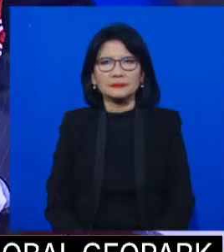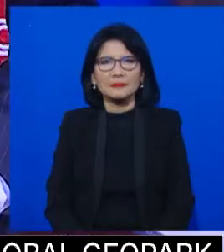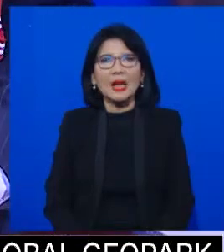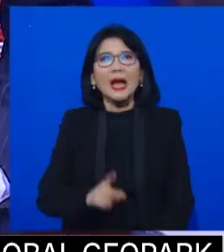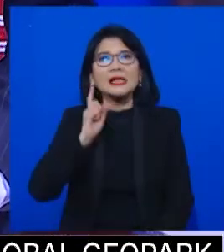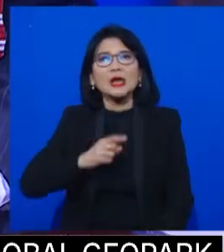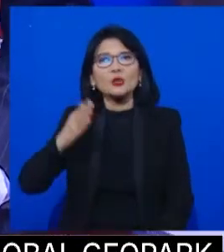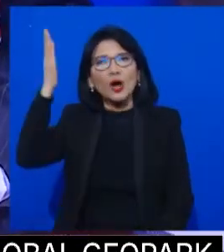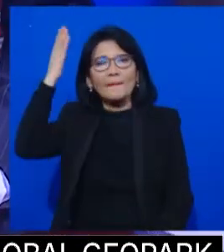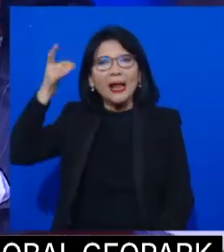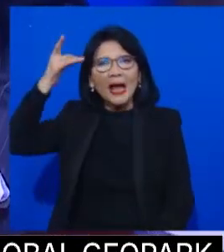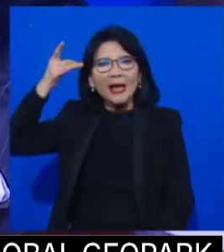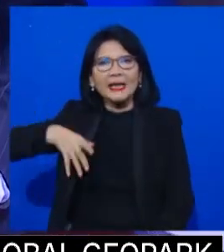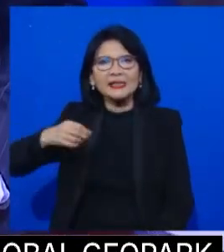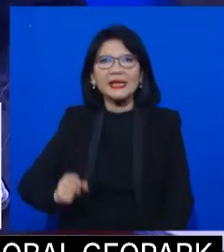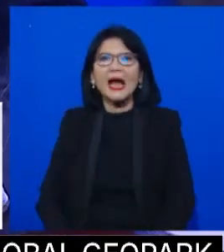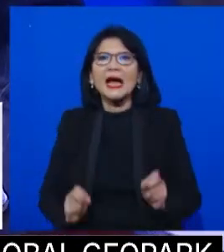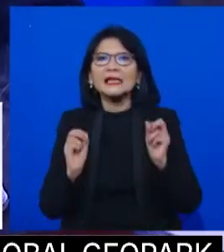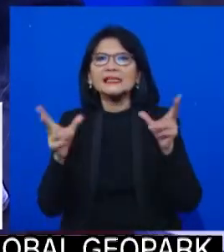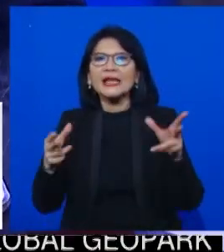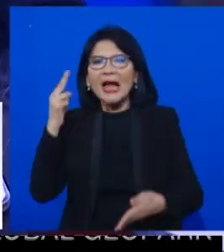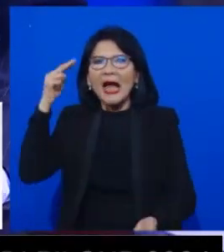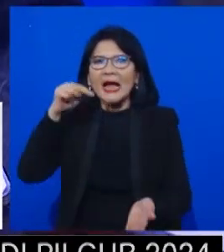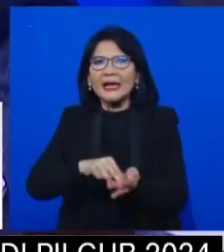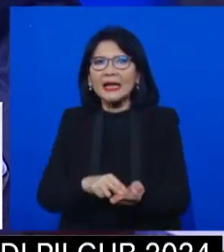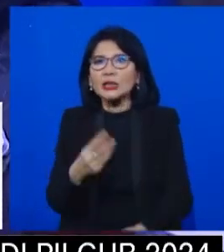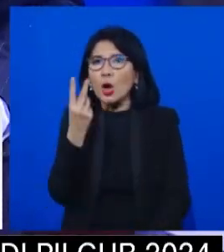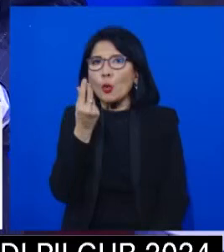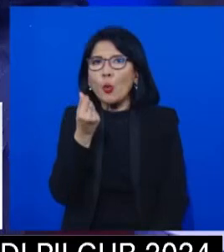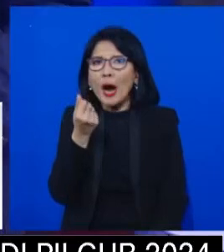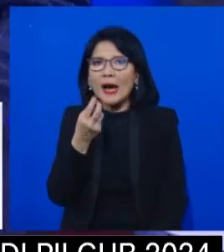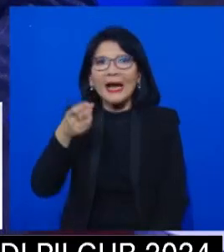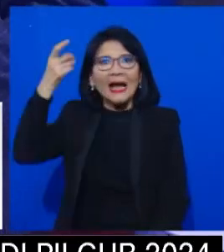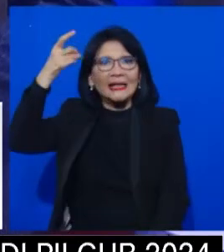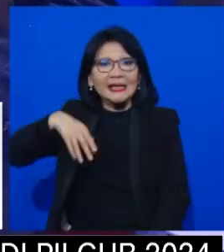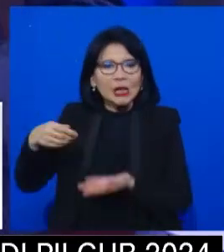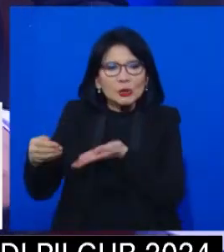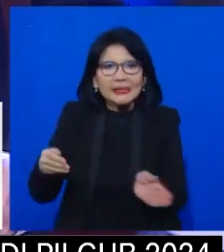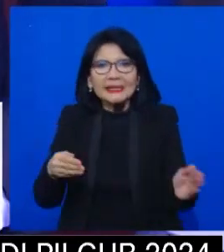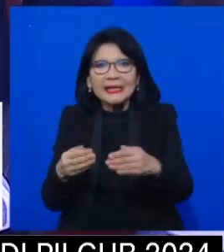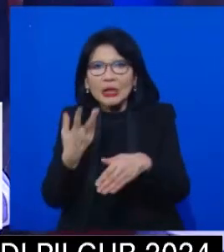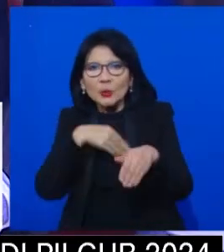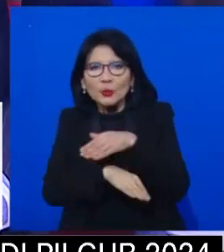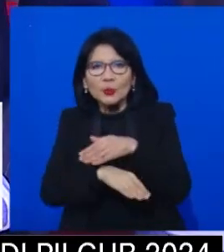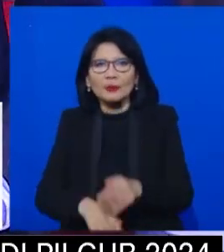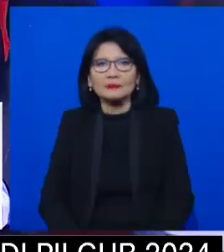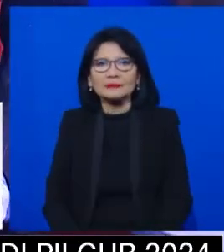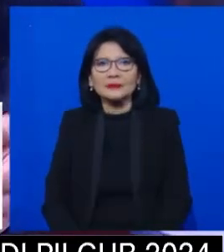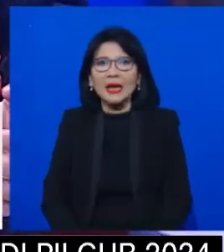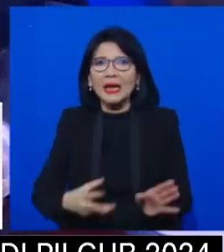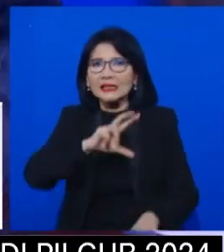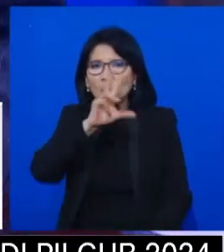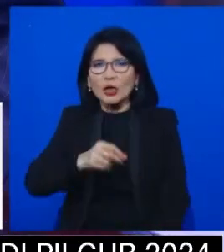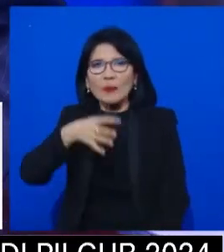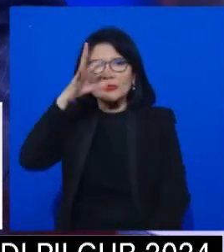Seorang kepala desa perempuan di Kabupaten Serang, Banten nekat menyelewengkan dana desa untuk mempercantik diri. Sementara di Jawa Barat, polisi menangkap seorang